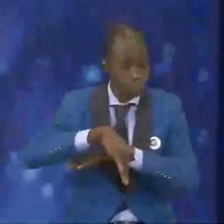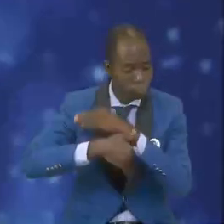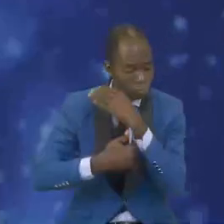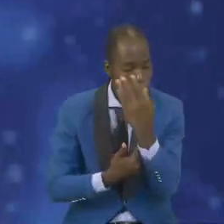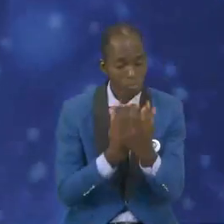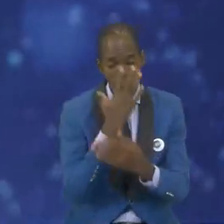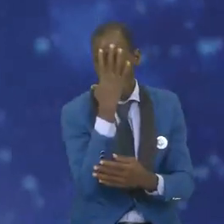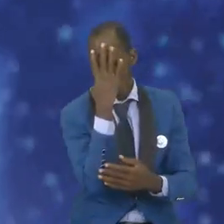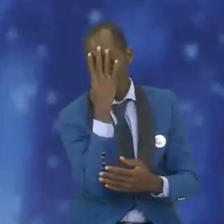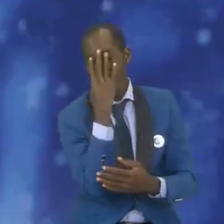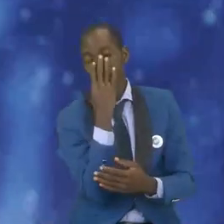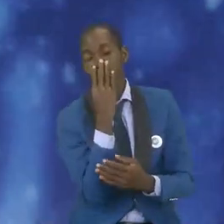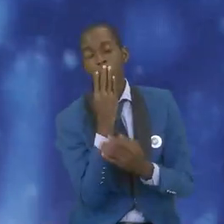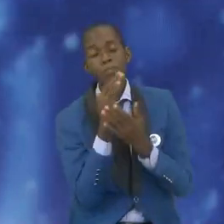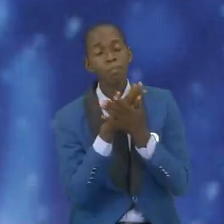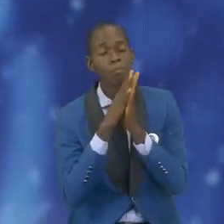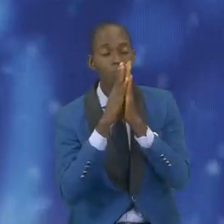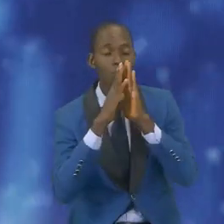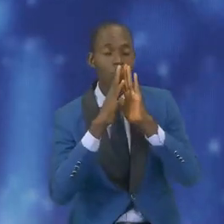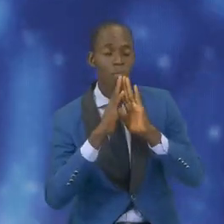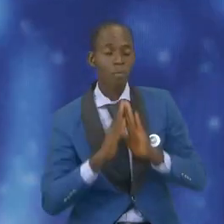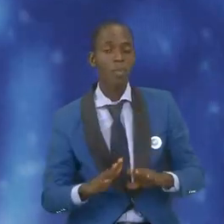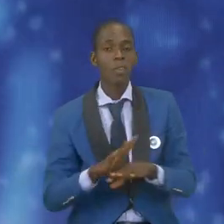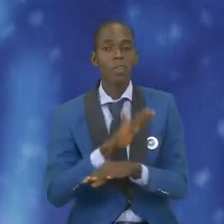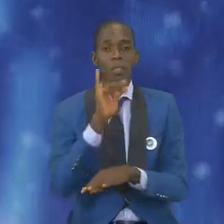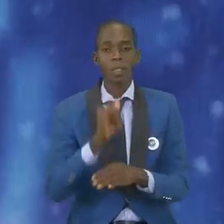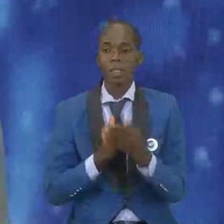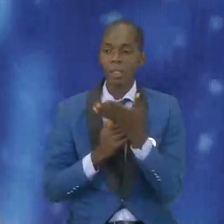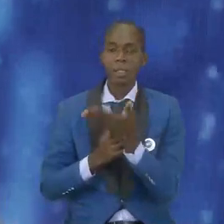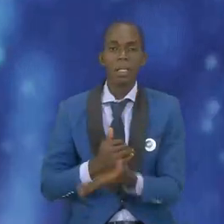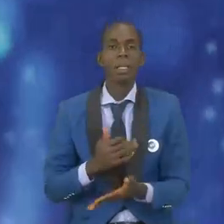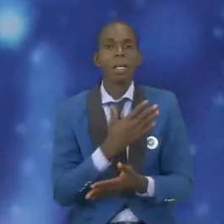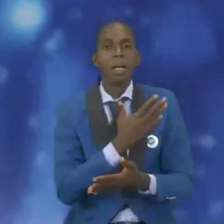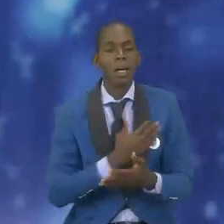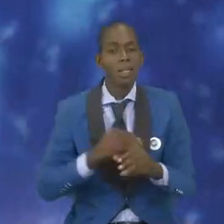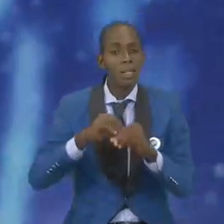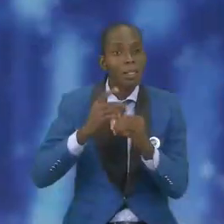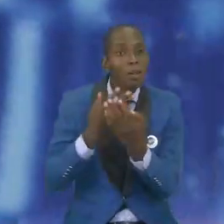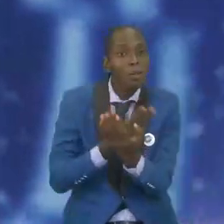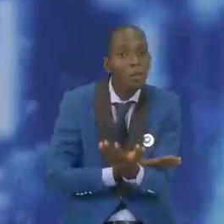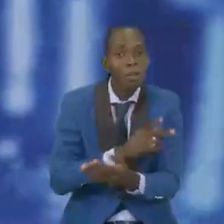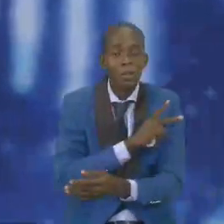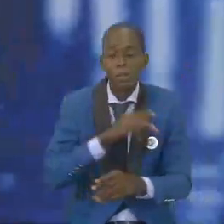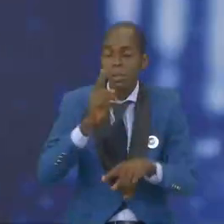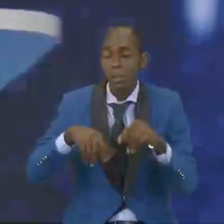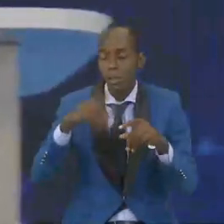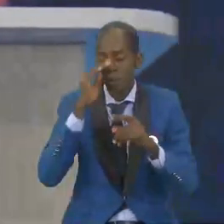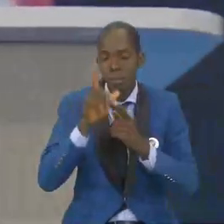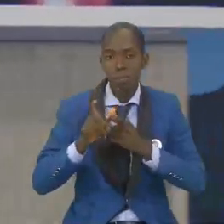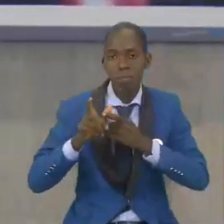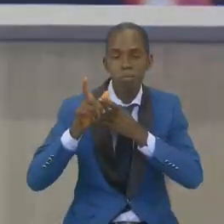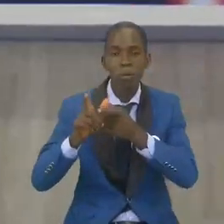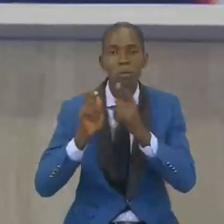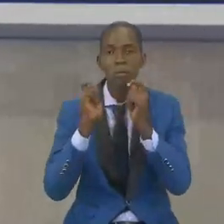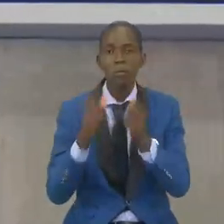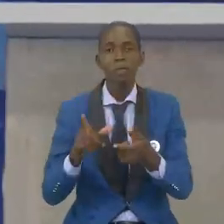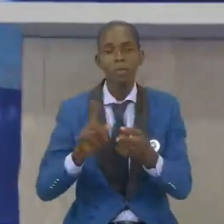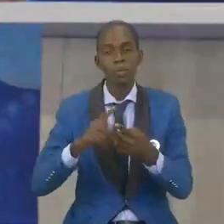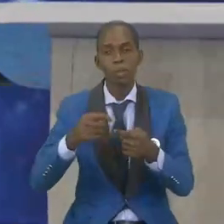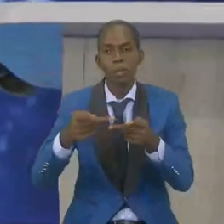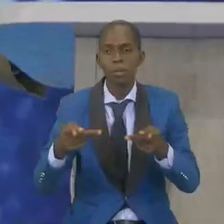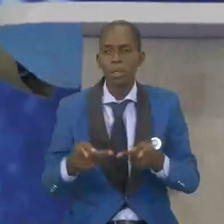toute la nuit. Il est resté là, il était en paix. Et le matin, c'est ce que nous avons lu maintenant, le roi est